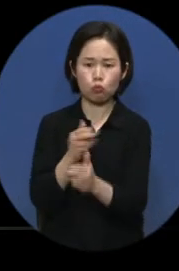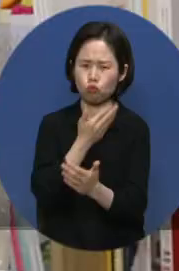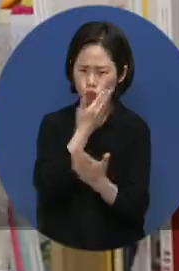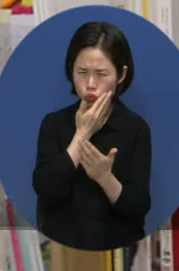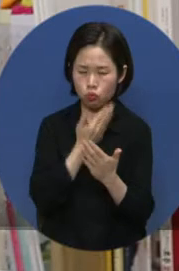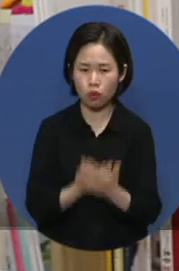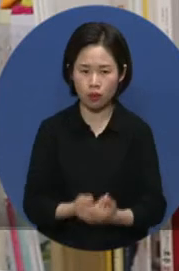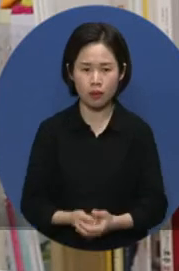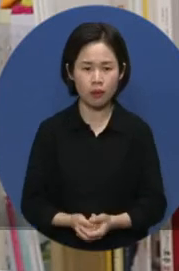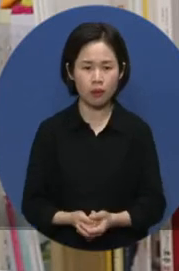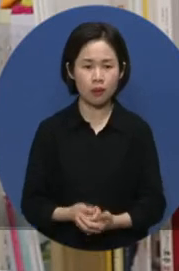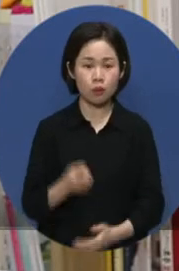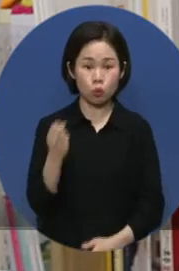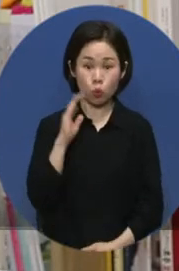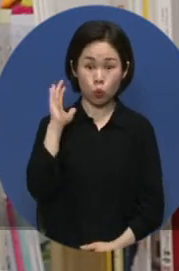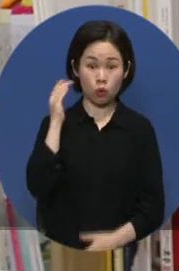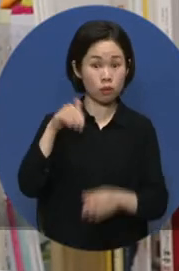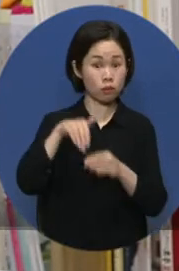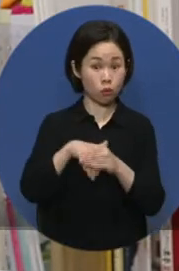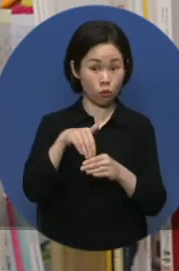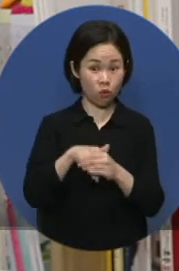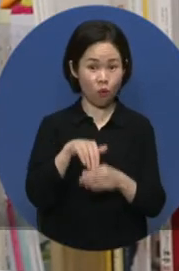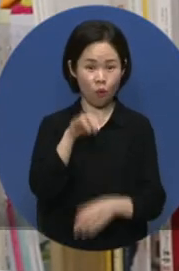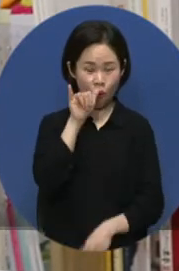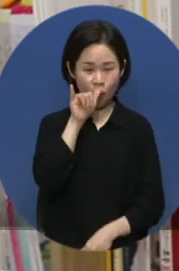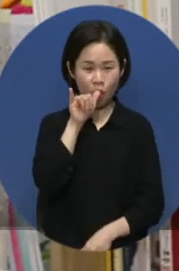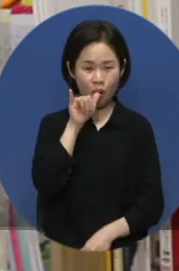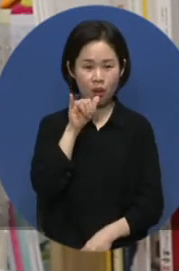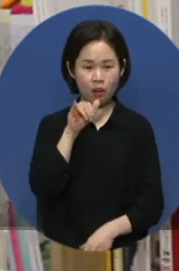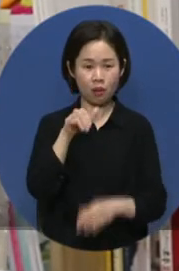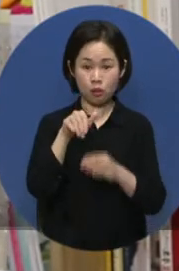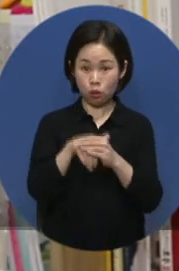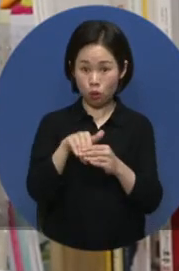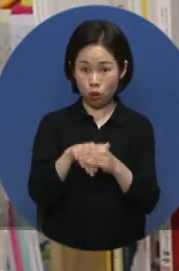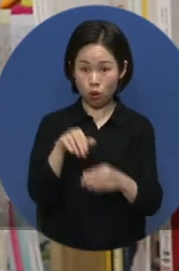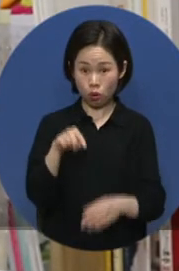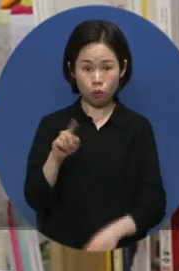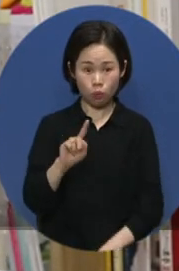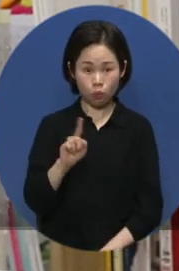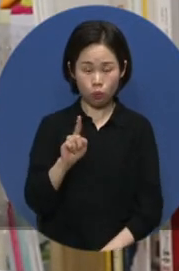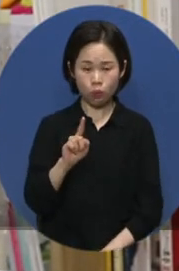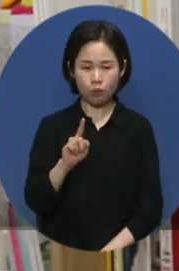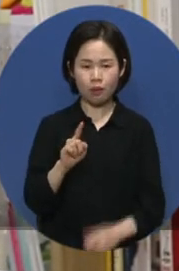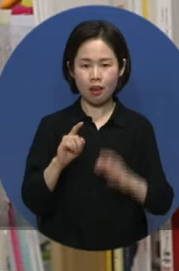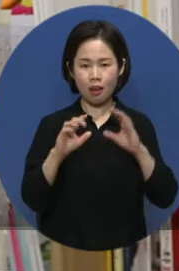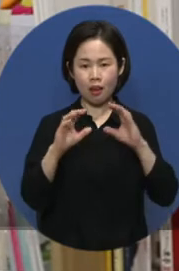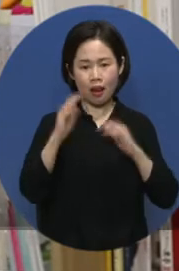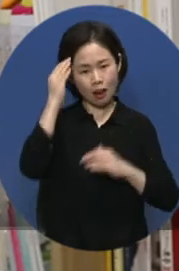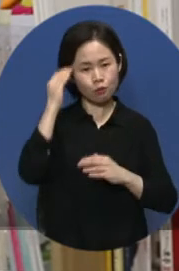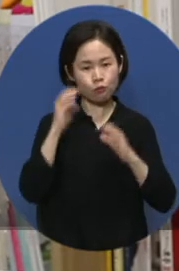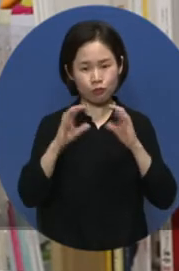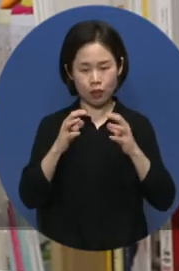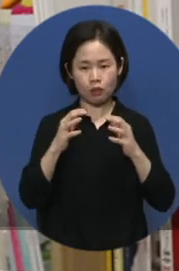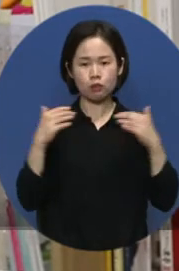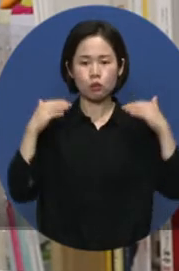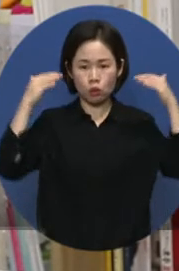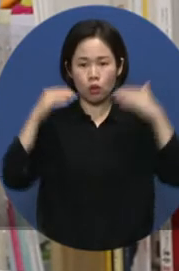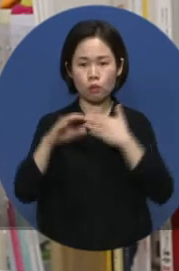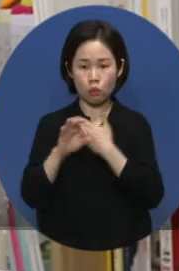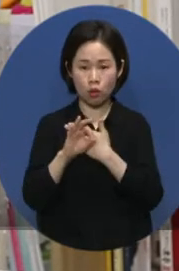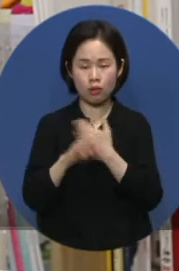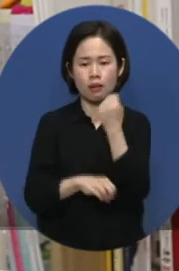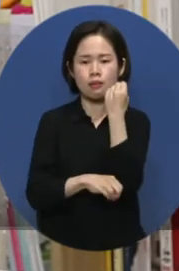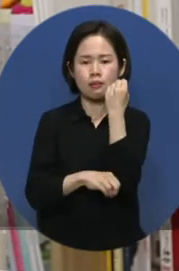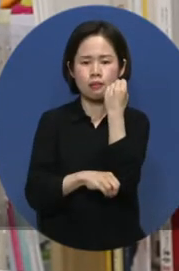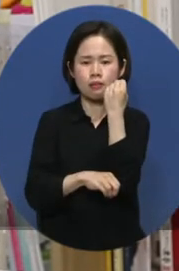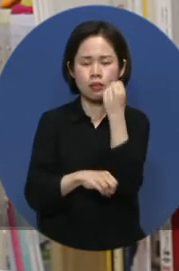하거든요. 그리고 최근에 선거도 있었죠. 선거도 대한민국에서 이제 성인이 된다고 하면 누구나 가지는 기본적인